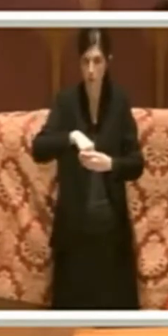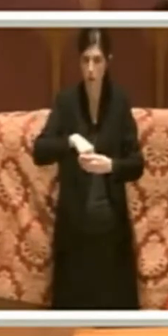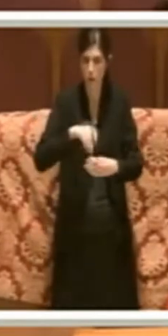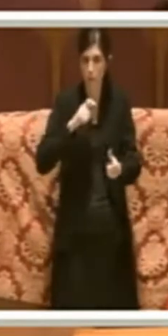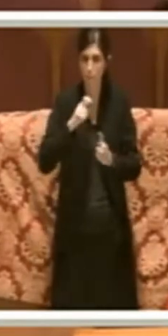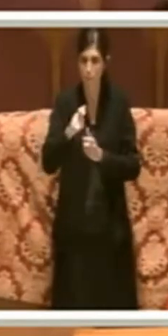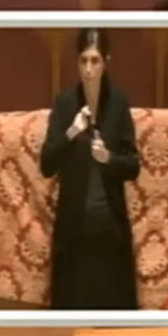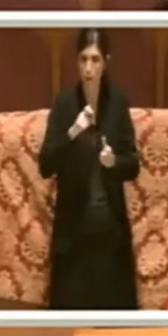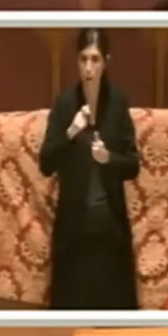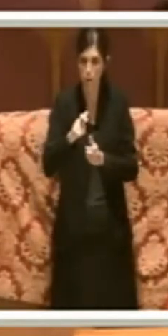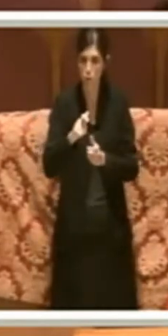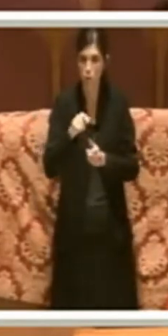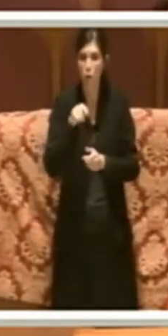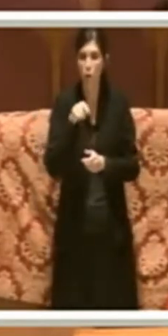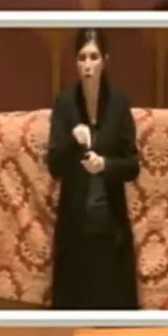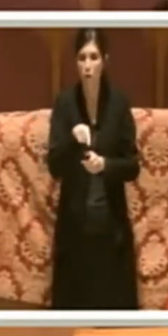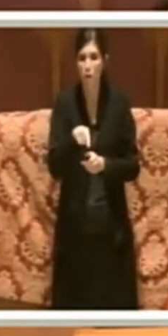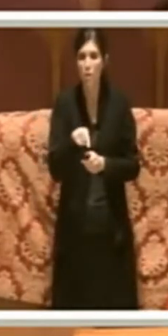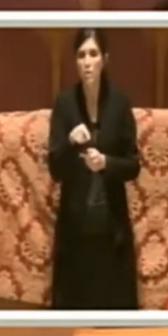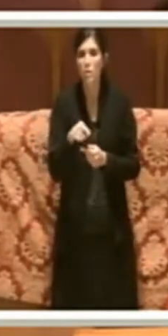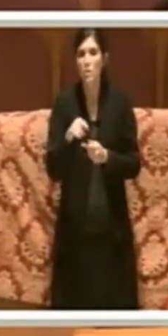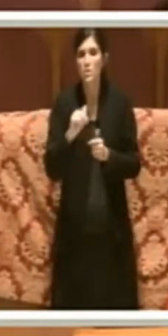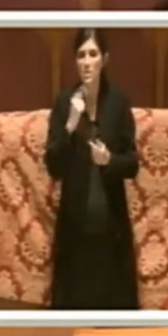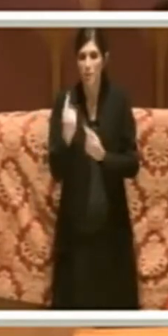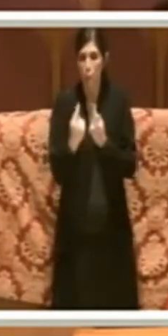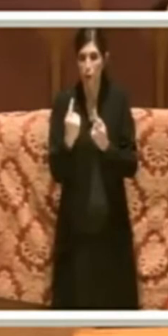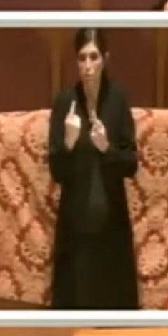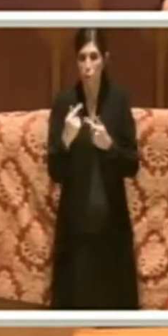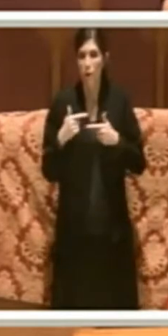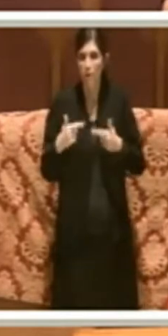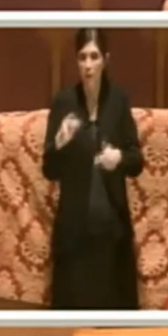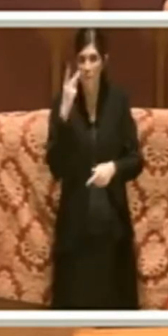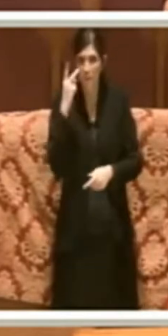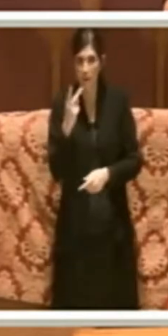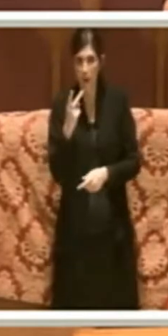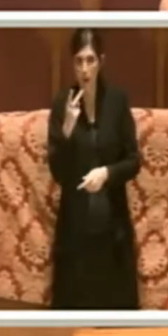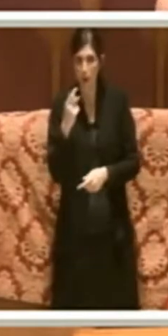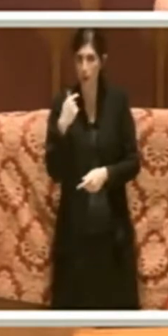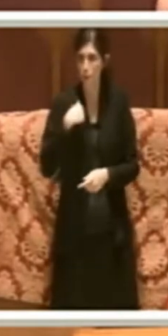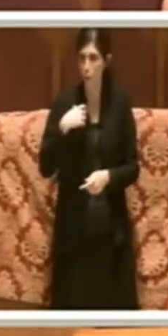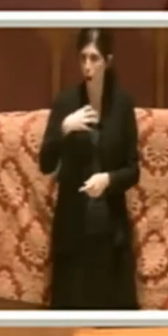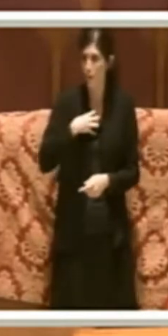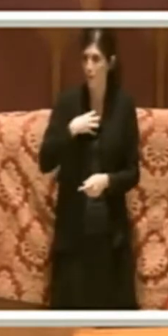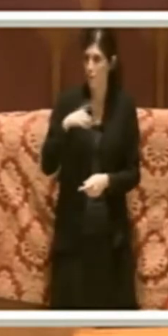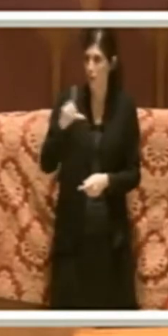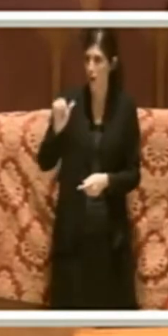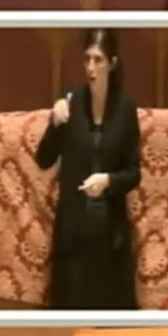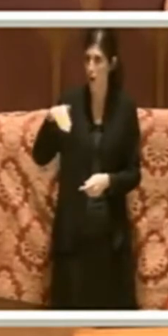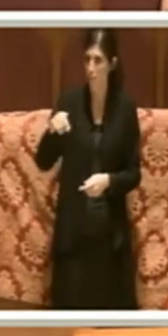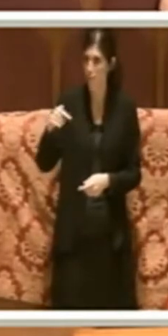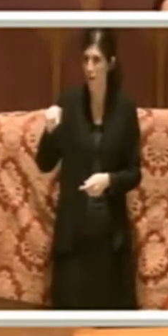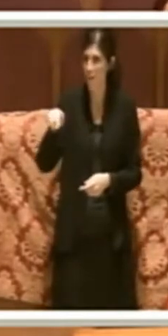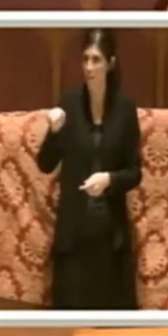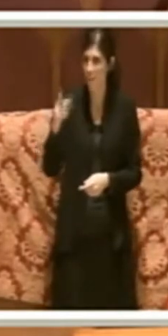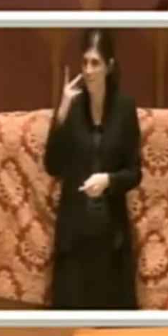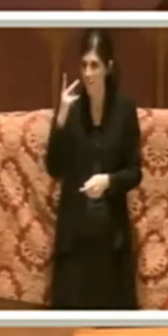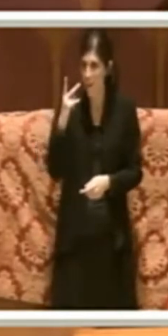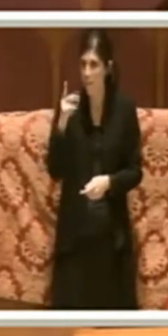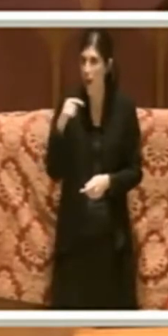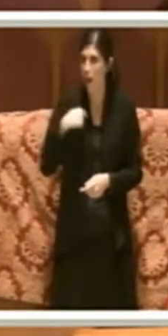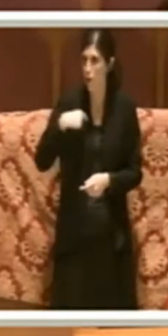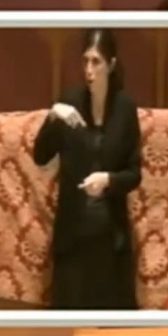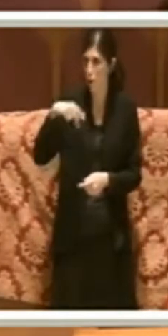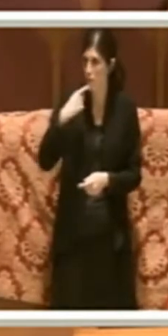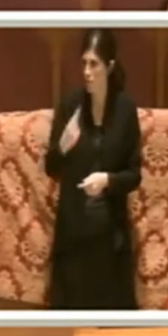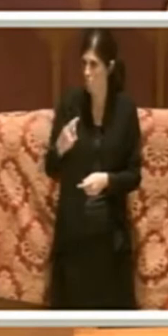relazione. Ovviamente chiedo all'assessore Lemmetti di darmi uno sguardo di fuoco se sto dicendo una sciocchezza, ma non lo